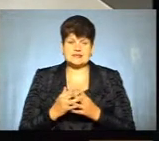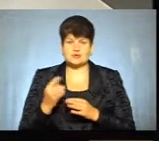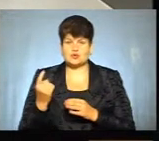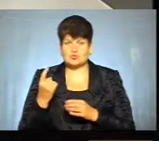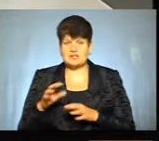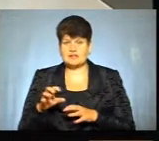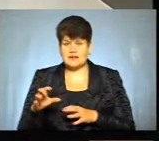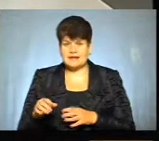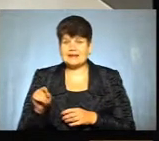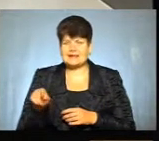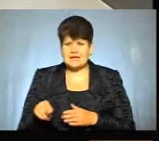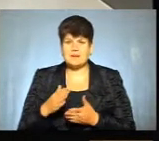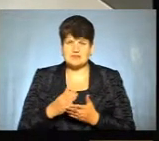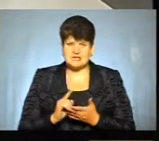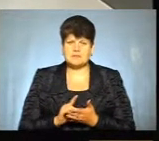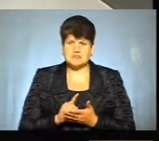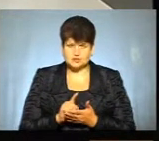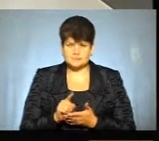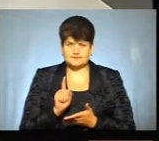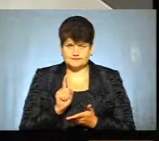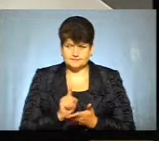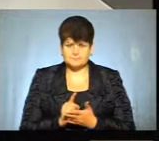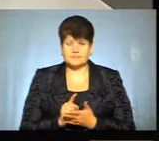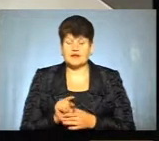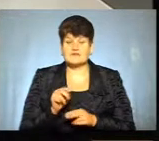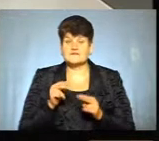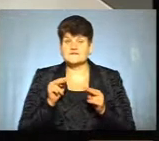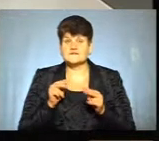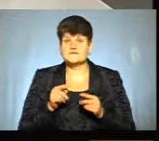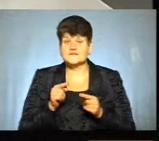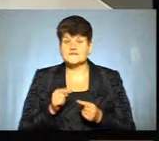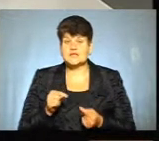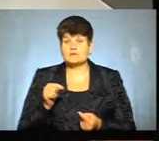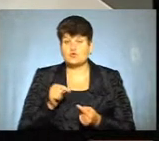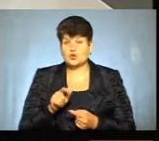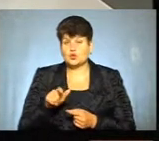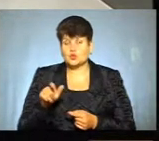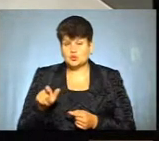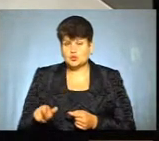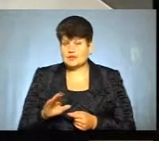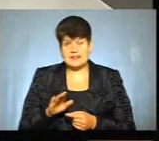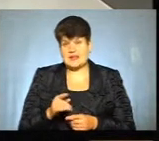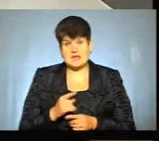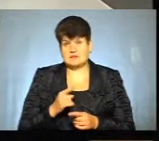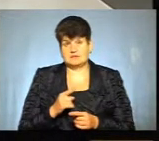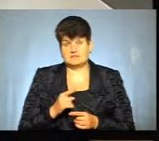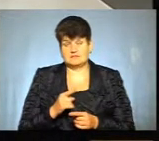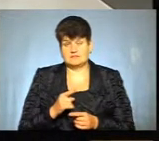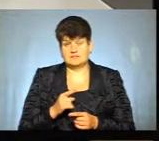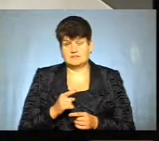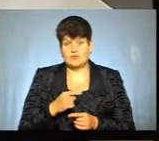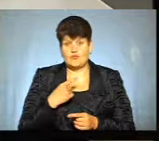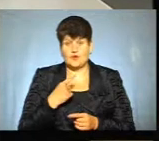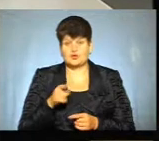ну, зазвичай і там є мишовидні гризуни. І, відповідно, люди не заперечують наявність мишовидних гризунів.